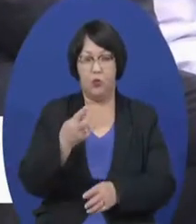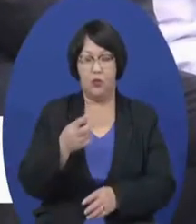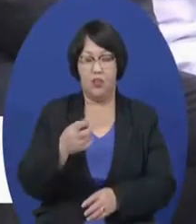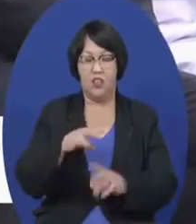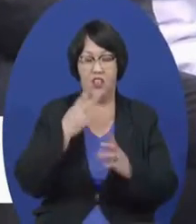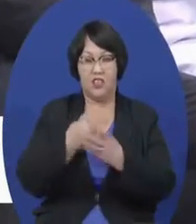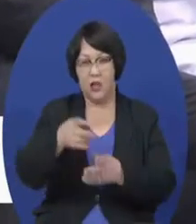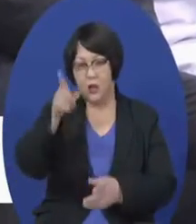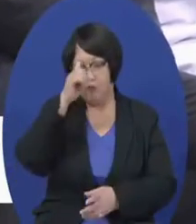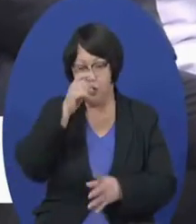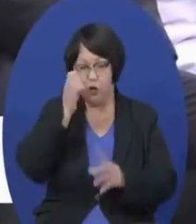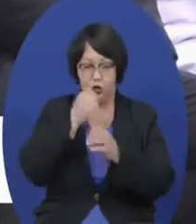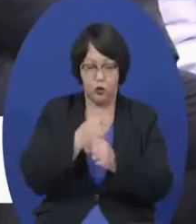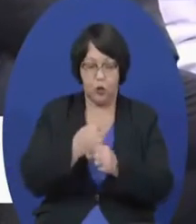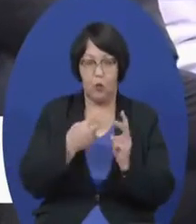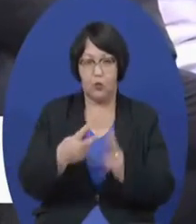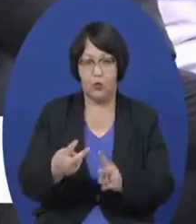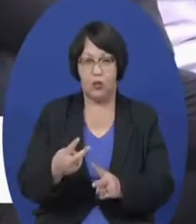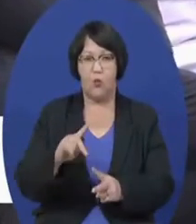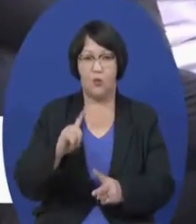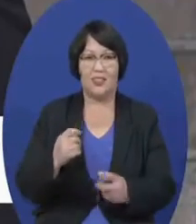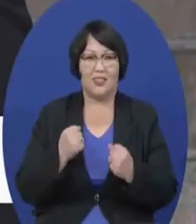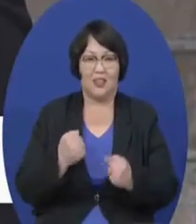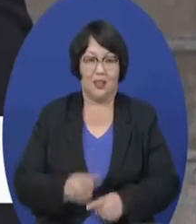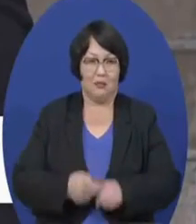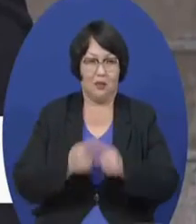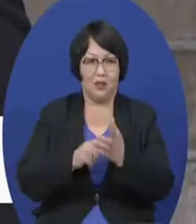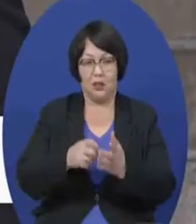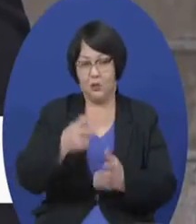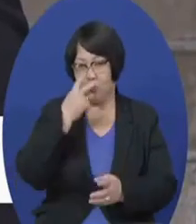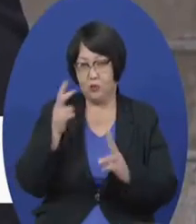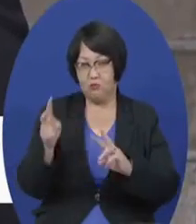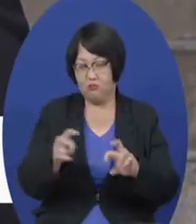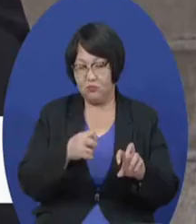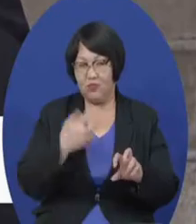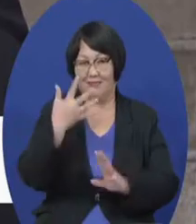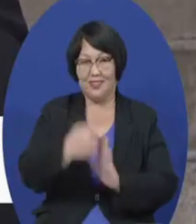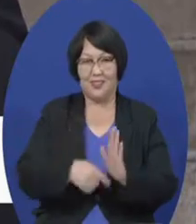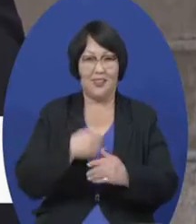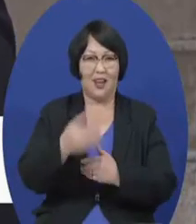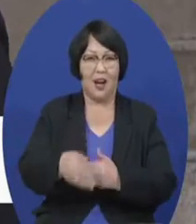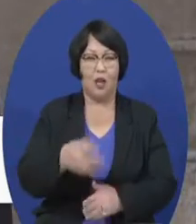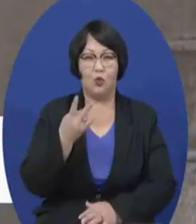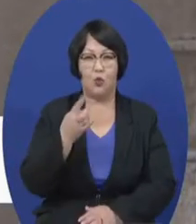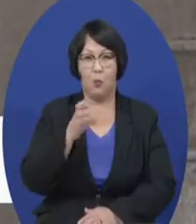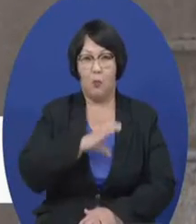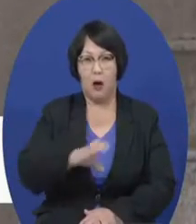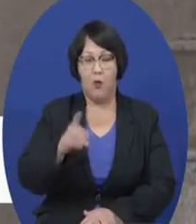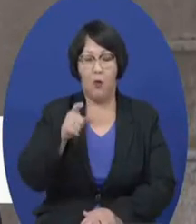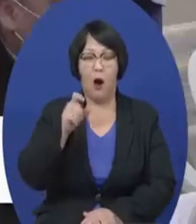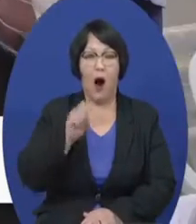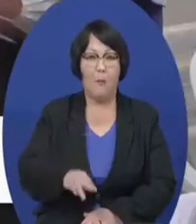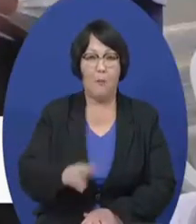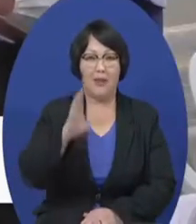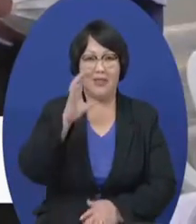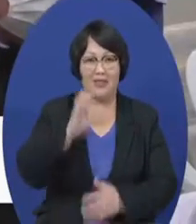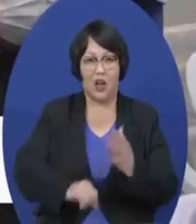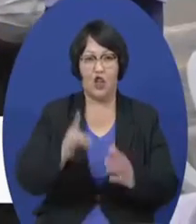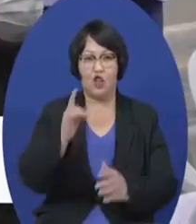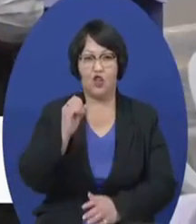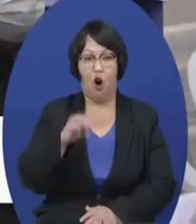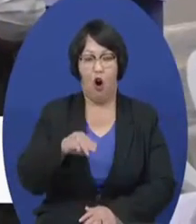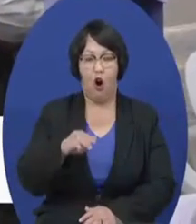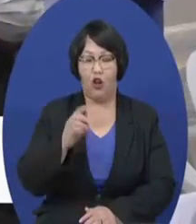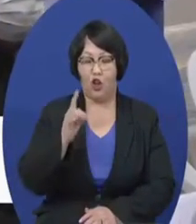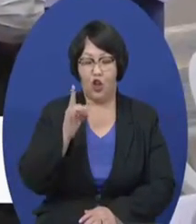үйлчилгээний хүртээмжийг нэмэгдүүлэх шаардлагатай гэсэн судалгаа гарчээ. Судалгаа хийснээс хойш 5 сарын дараа нэгдсэн үндэсний байгууллагын хүн амын сан Rio Tinto Group-ийн